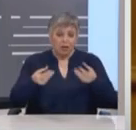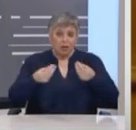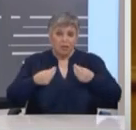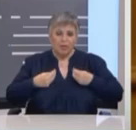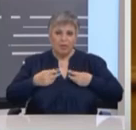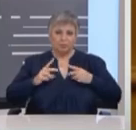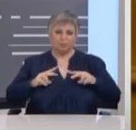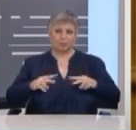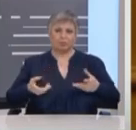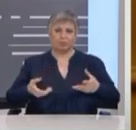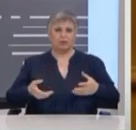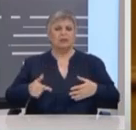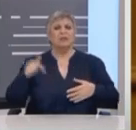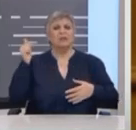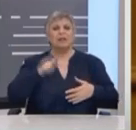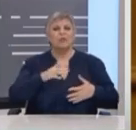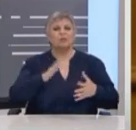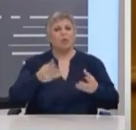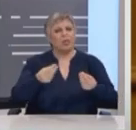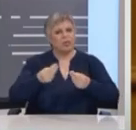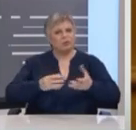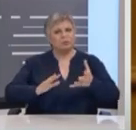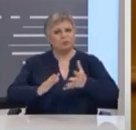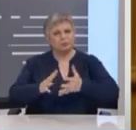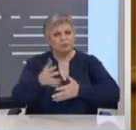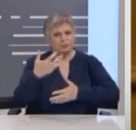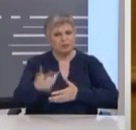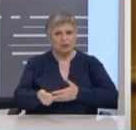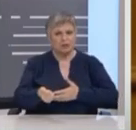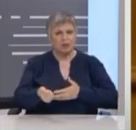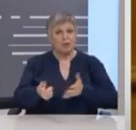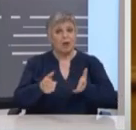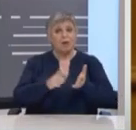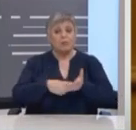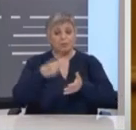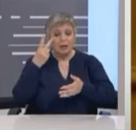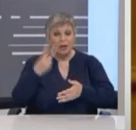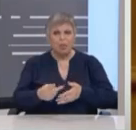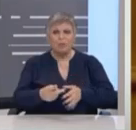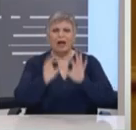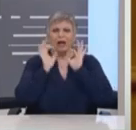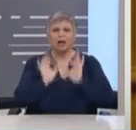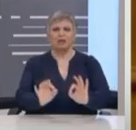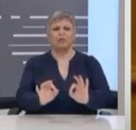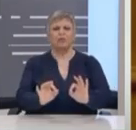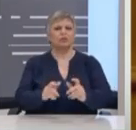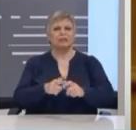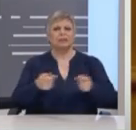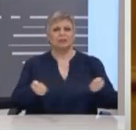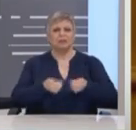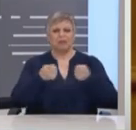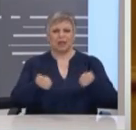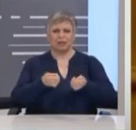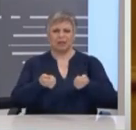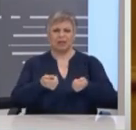να ανοίξει δρόμους δημιουργικούς. Να δοθεί λοιπόν φως στην αλήθεια. Μην ανησυχείτε, δεν πρόκειται αυτό να